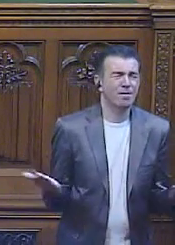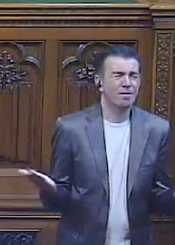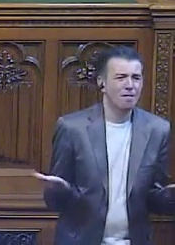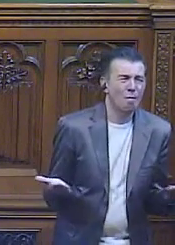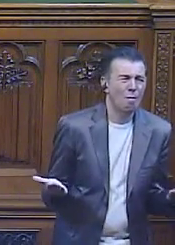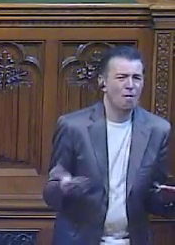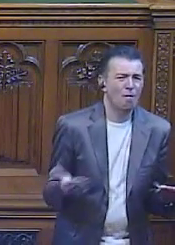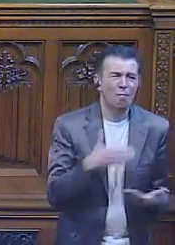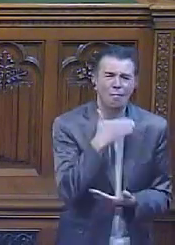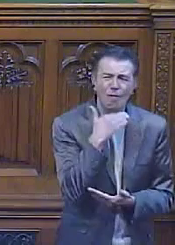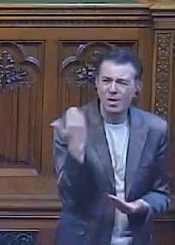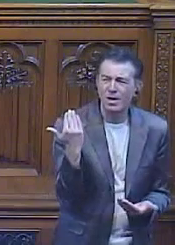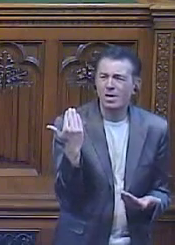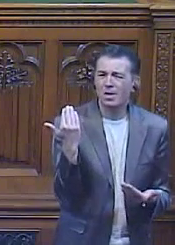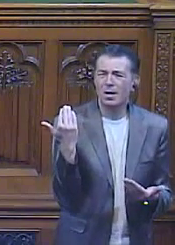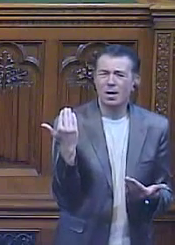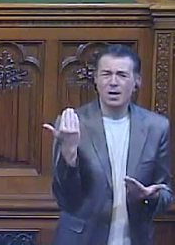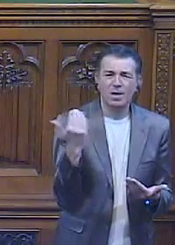wo hier sehr viele